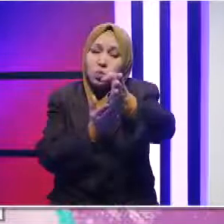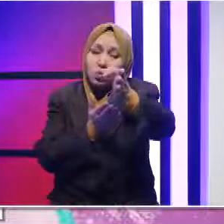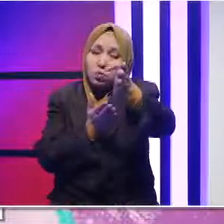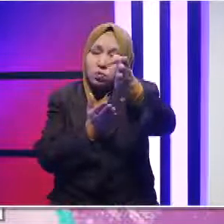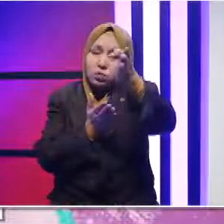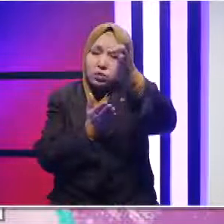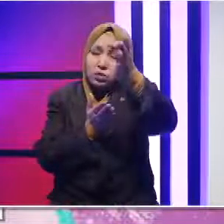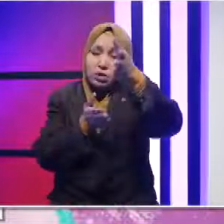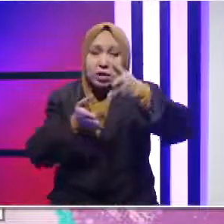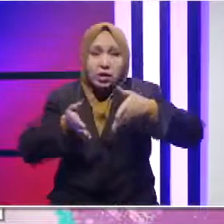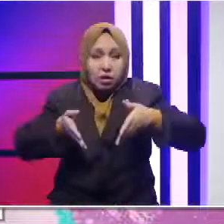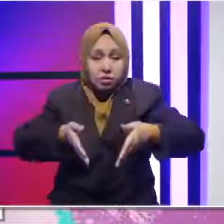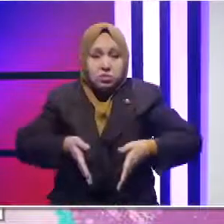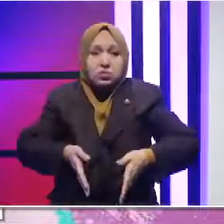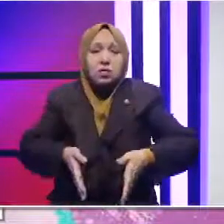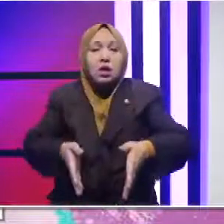المستقيم